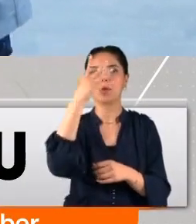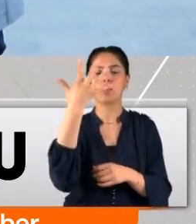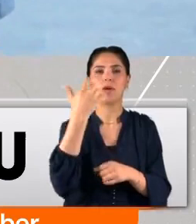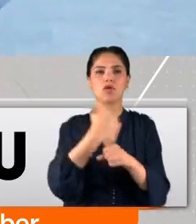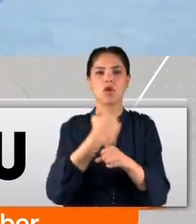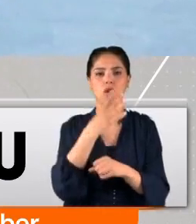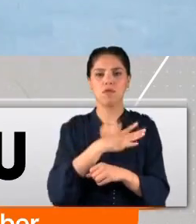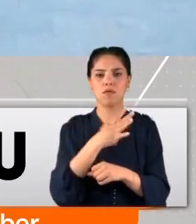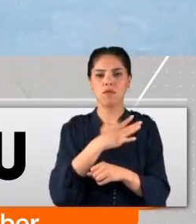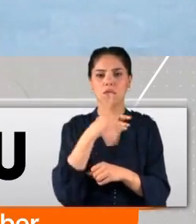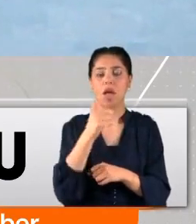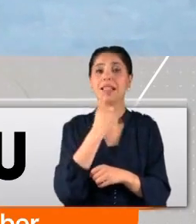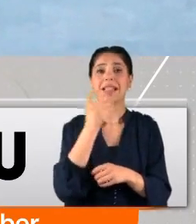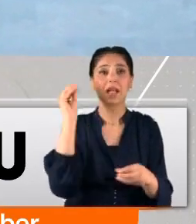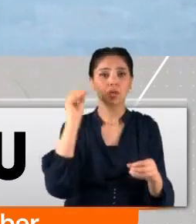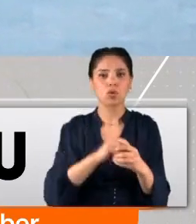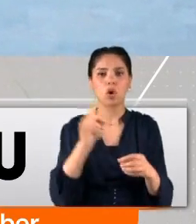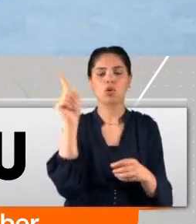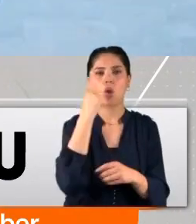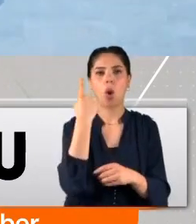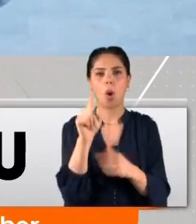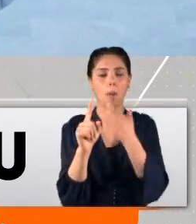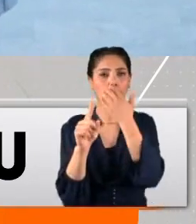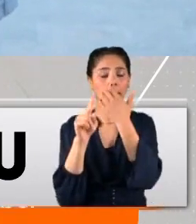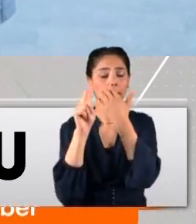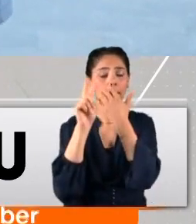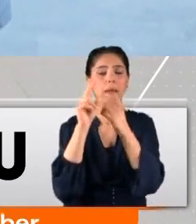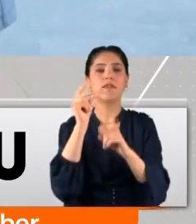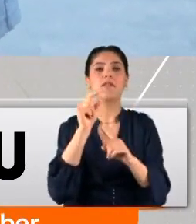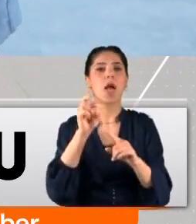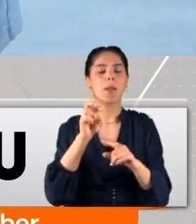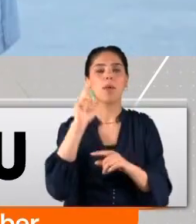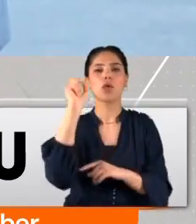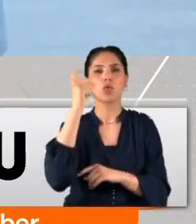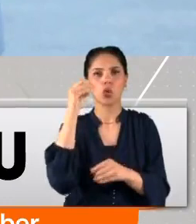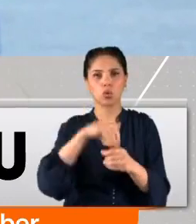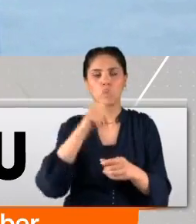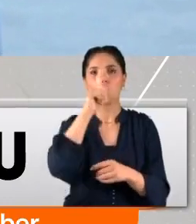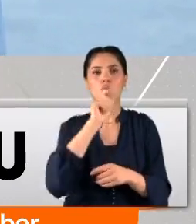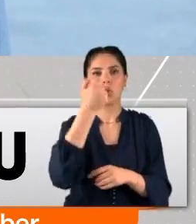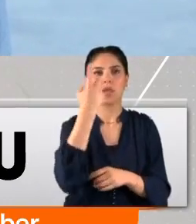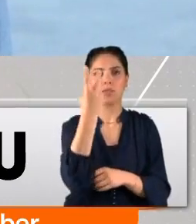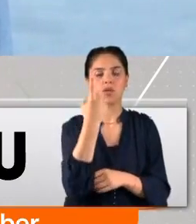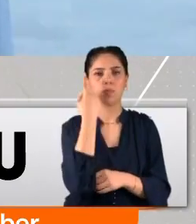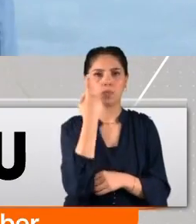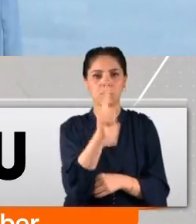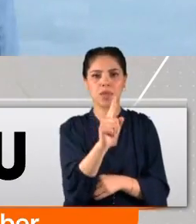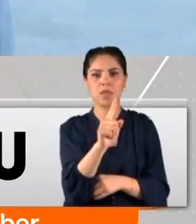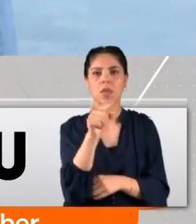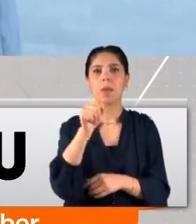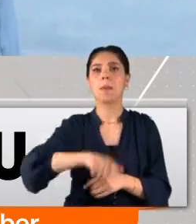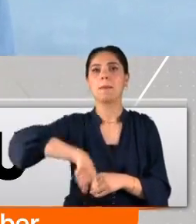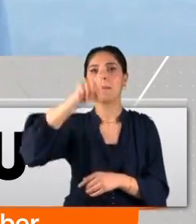sonu kazancınızsa 10.080 lira, VIP 9 için ise 162 bin lira ödüyorsunuz ve günlük 900